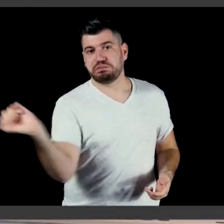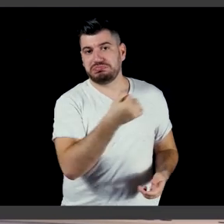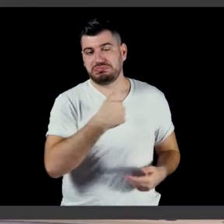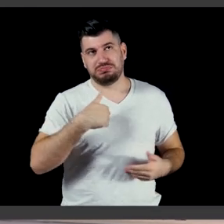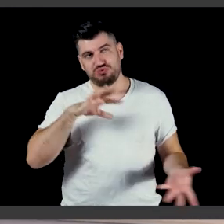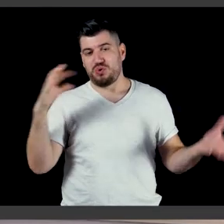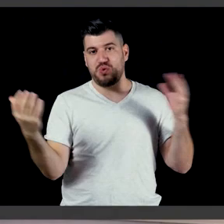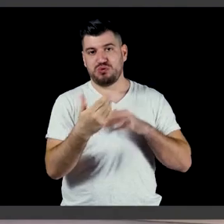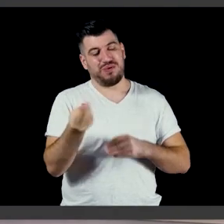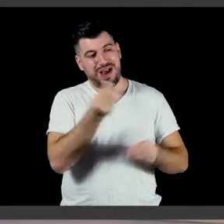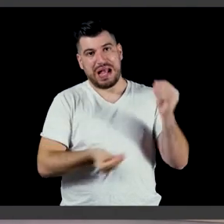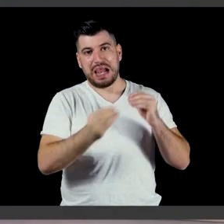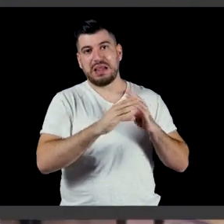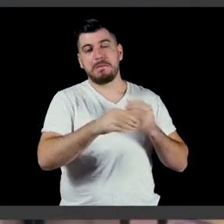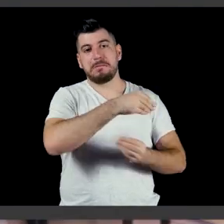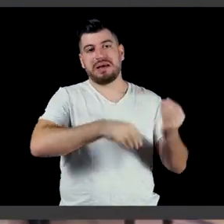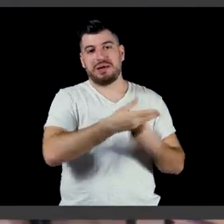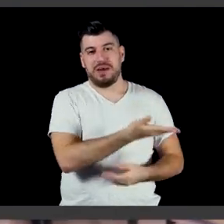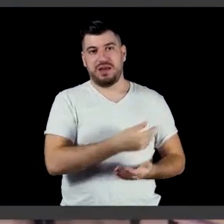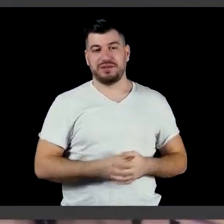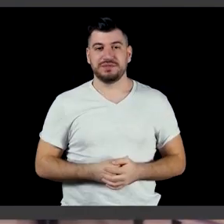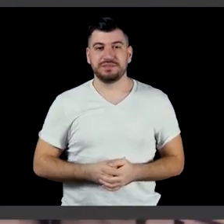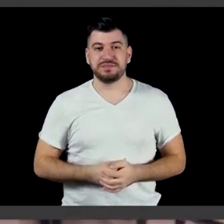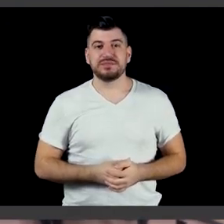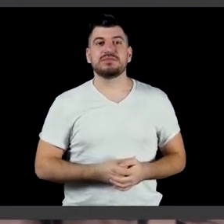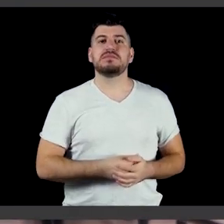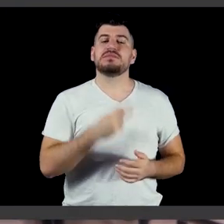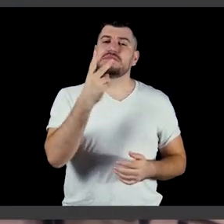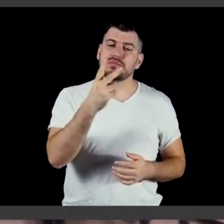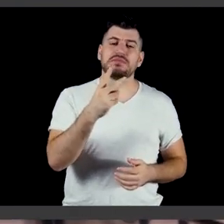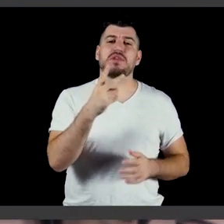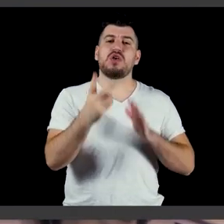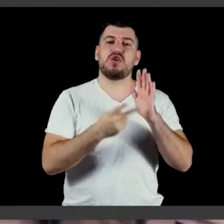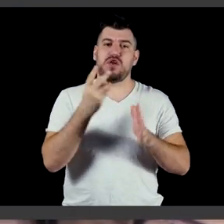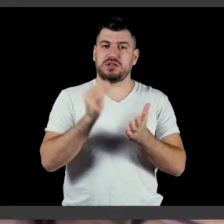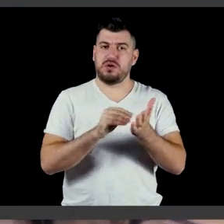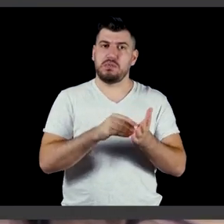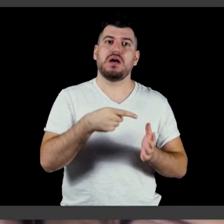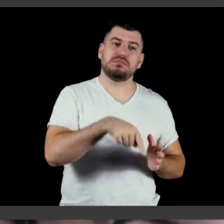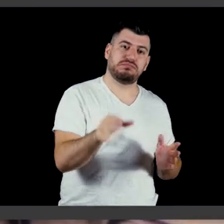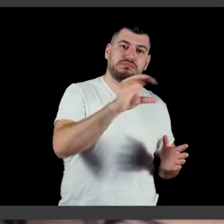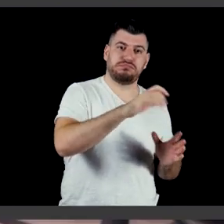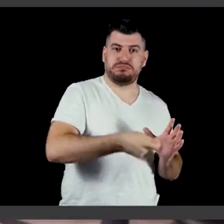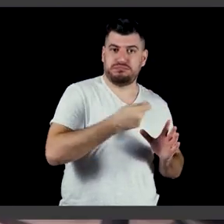κόσμο. Λοιπόν, άλλες δύο δόσεις θα το κάνω. Μία, ανακατεύω.